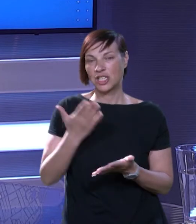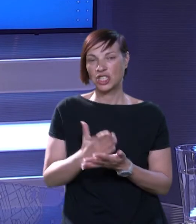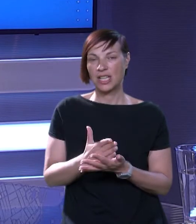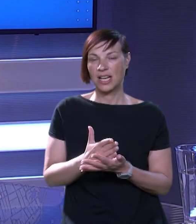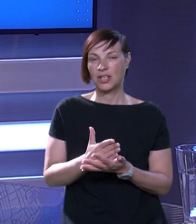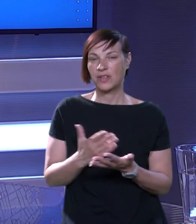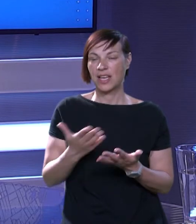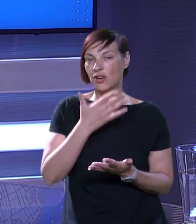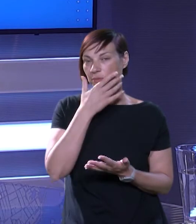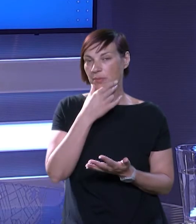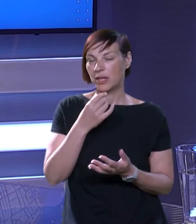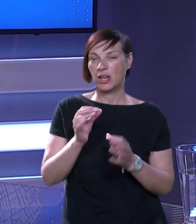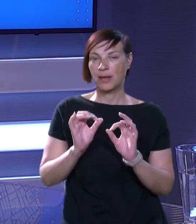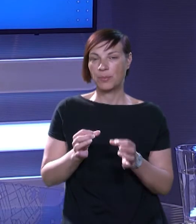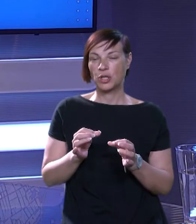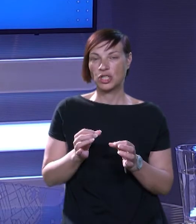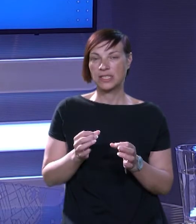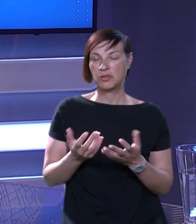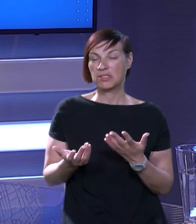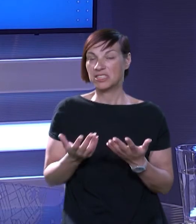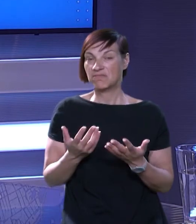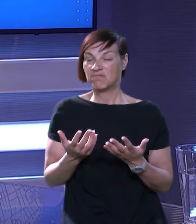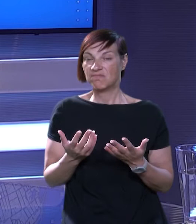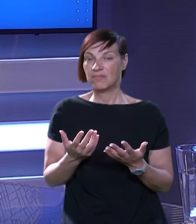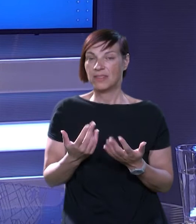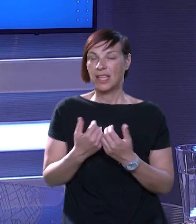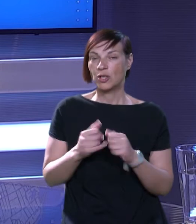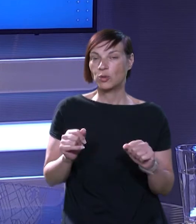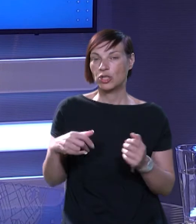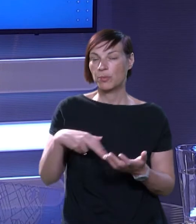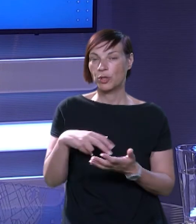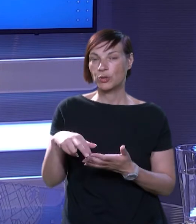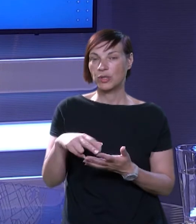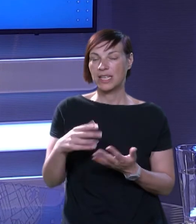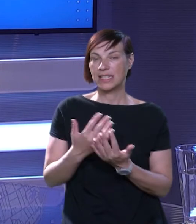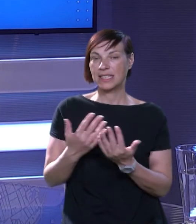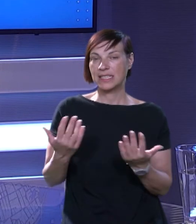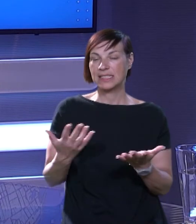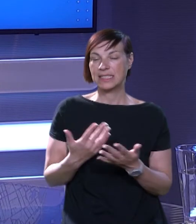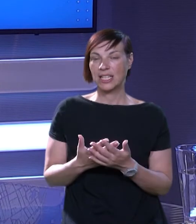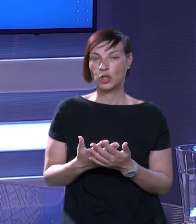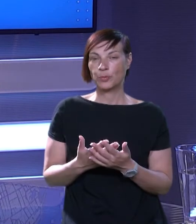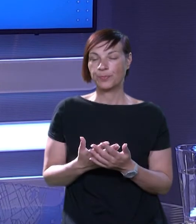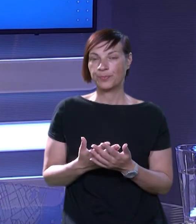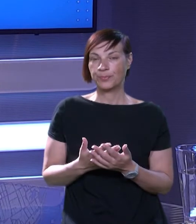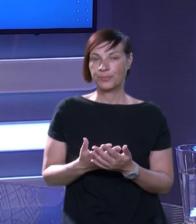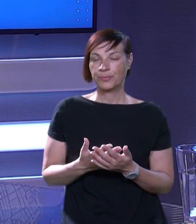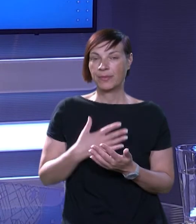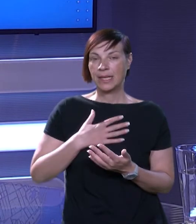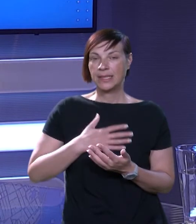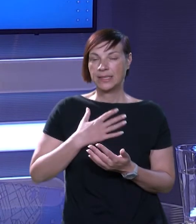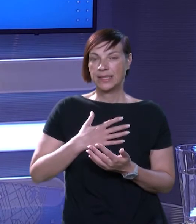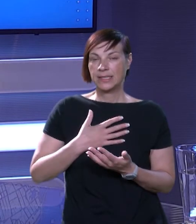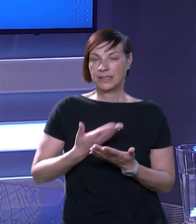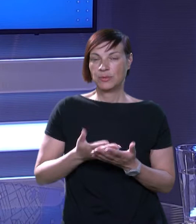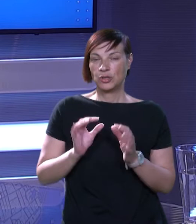uvijek kako bi bilo lijepo osigurati neku slobodu kretanja na setu i tako nekako, mislim,